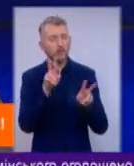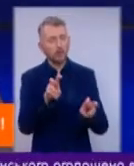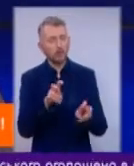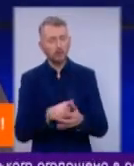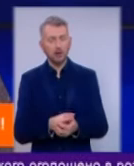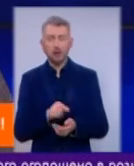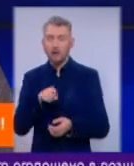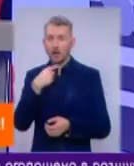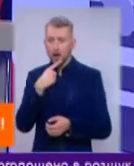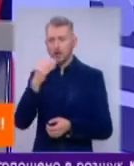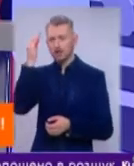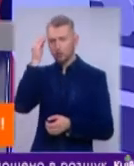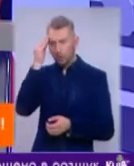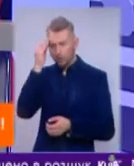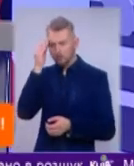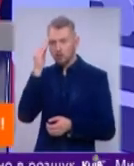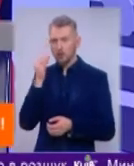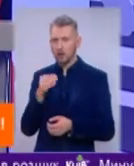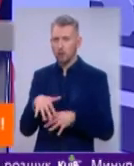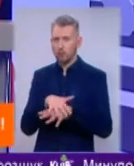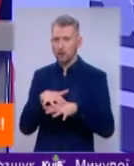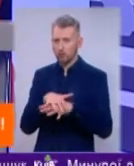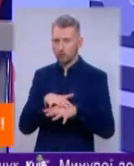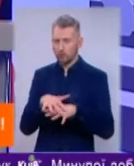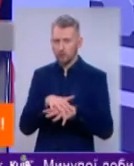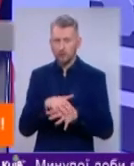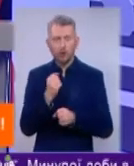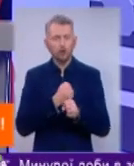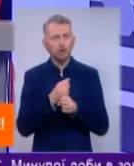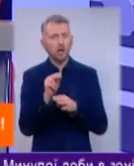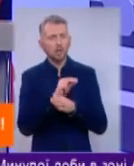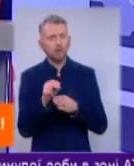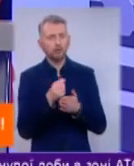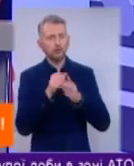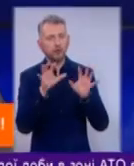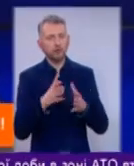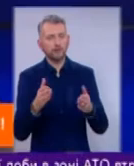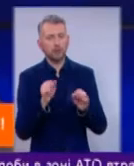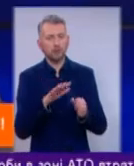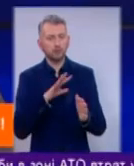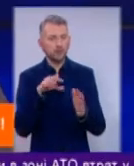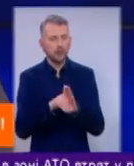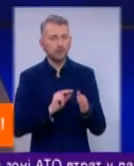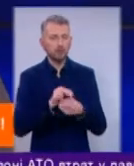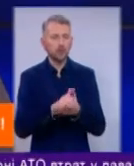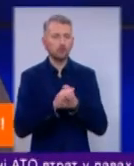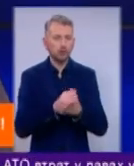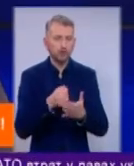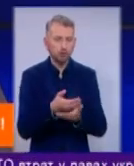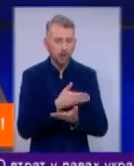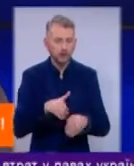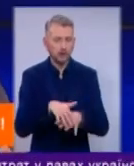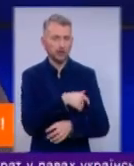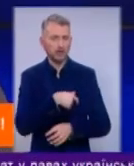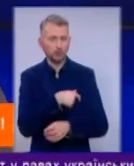антикорупційною, наприклад? Ви кажете, свідоме громадянське розробка суспільство. Розробка відповідних правок до законодавства, які можуть бути внесені через дружніх до нас, народних